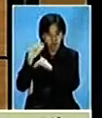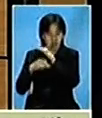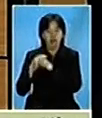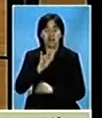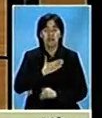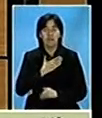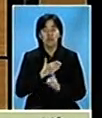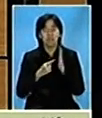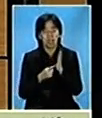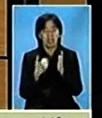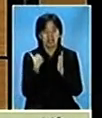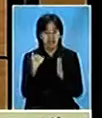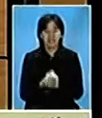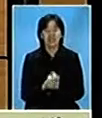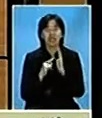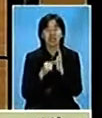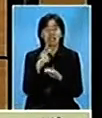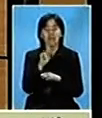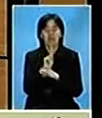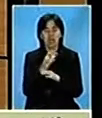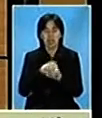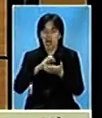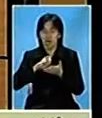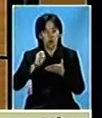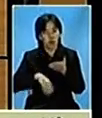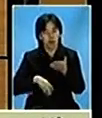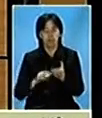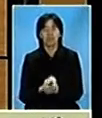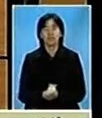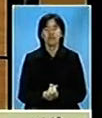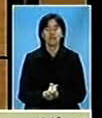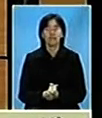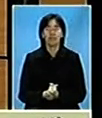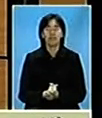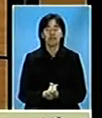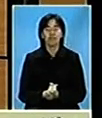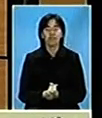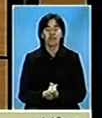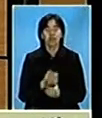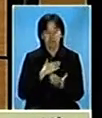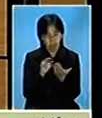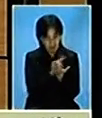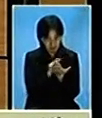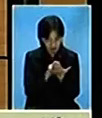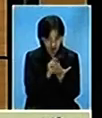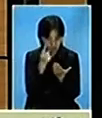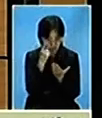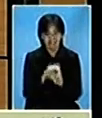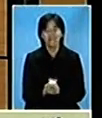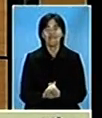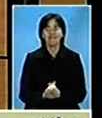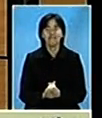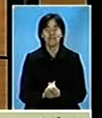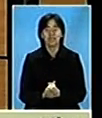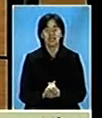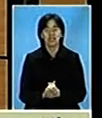ตกราบเรียนท่านประธานว่าผมขอให้ตัดออกทั้งสิ้นขออนุญาตอ่านอีกครั้งหนึ่งนะครับการ